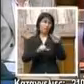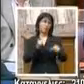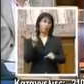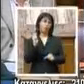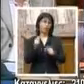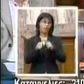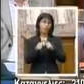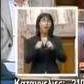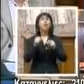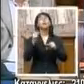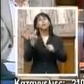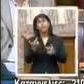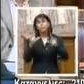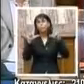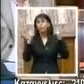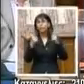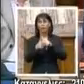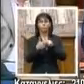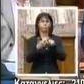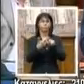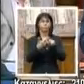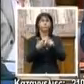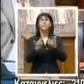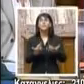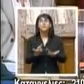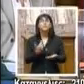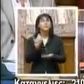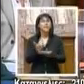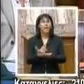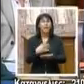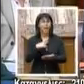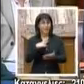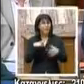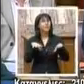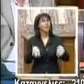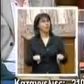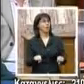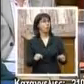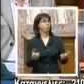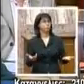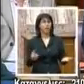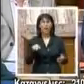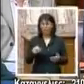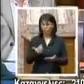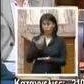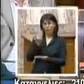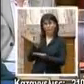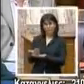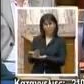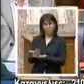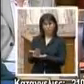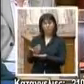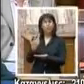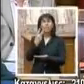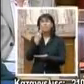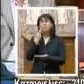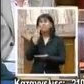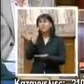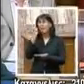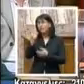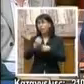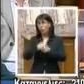και δημοκρατία. Ζητάει λαϊκή κυριαρχία. Αυτό το αίτημα με το οποίο πριν από 30